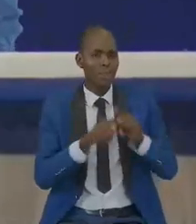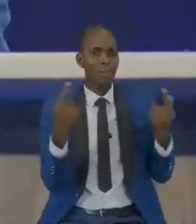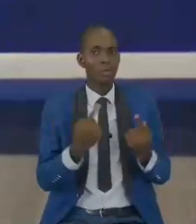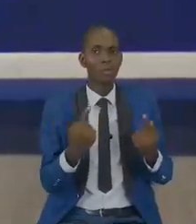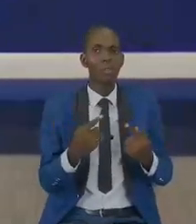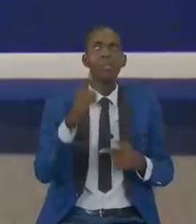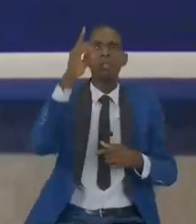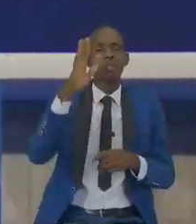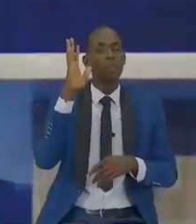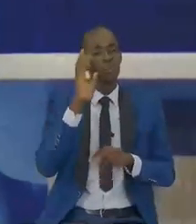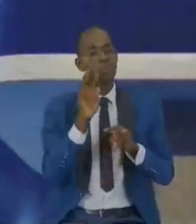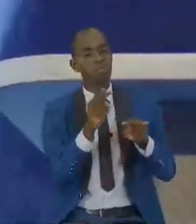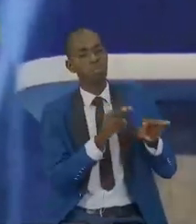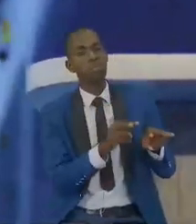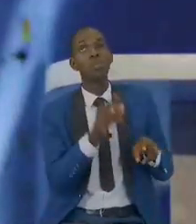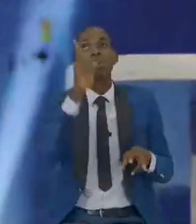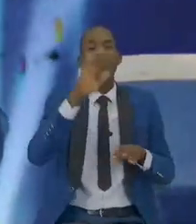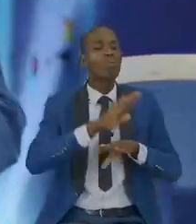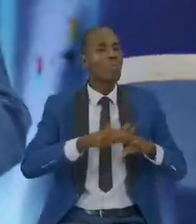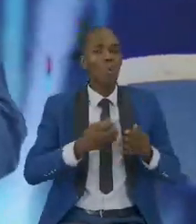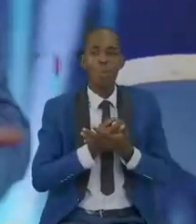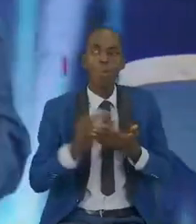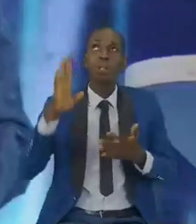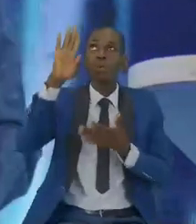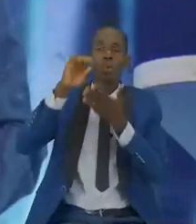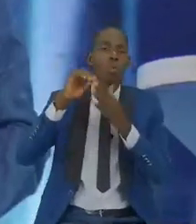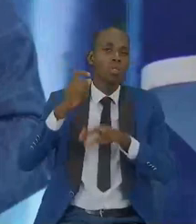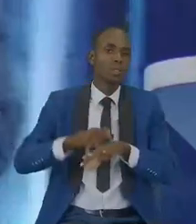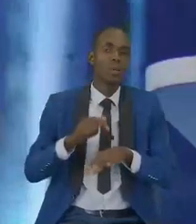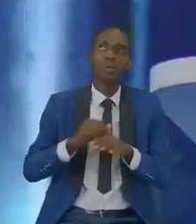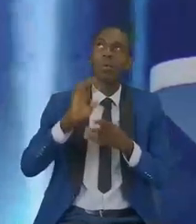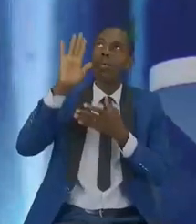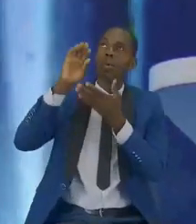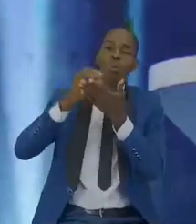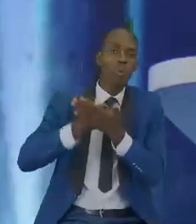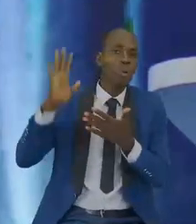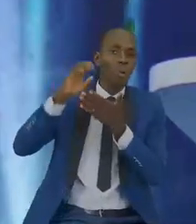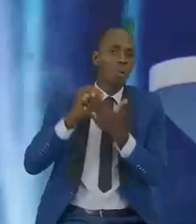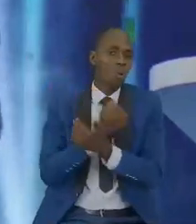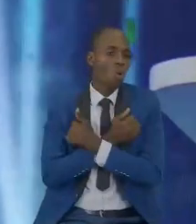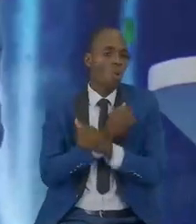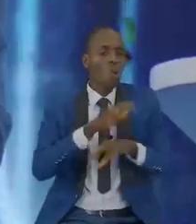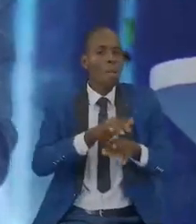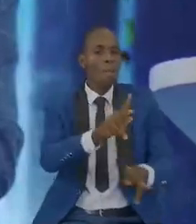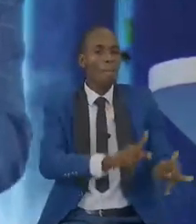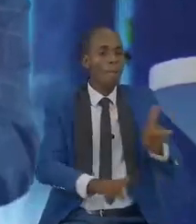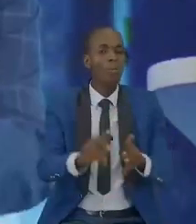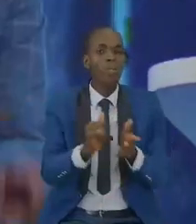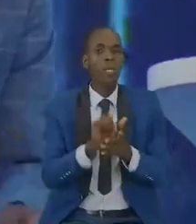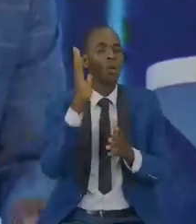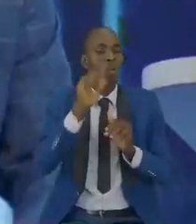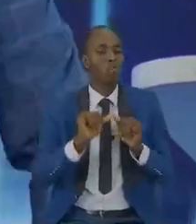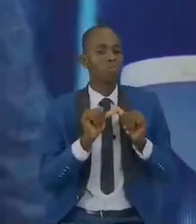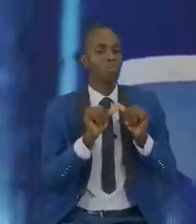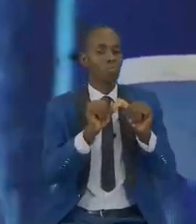retournes encore au mal. Le Seigneur ne prend pas ta parole comme si c'est important. Parce que